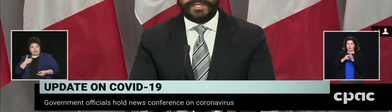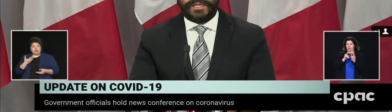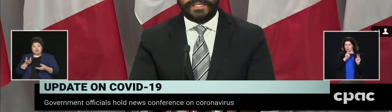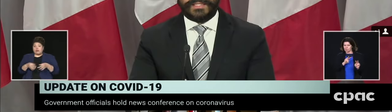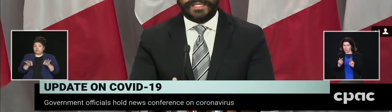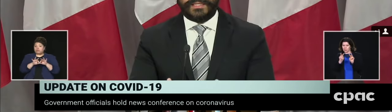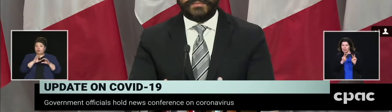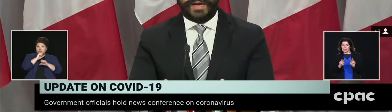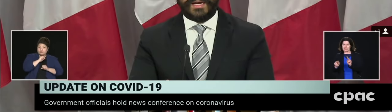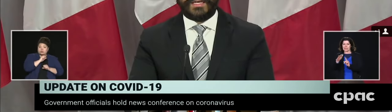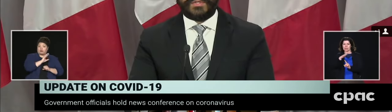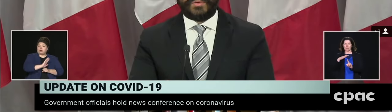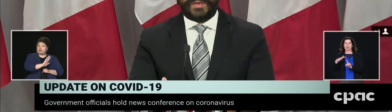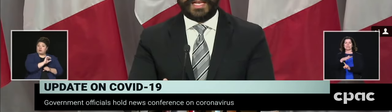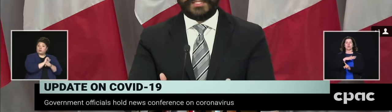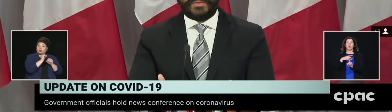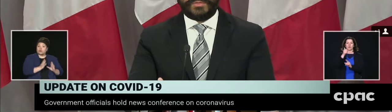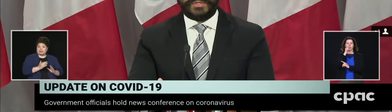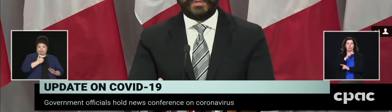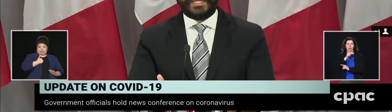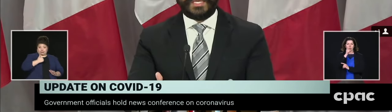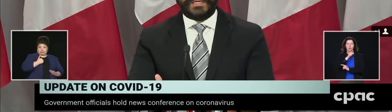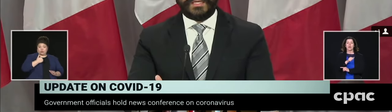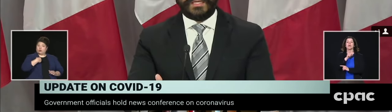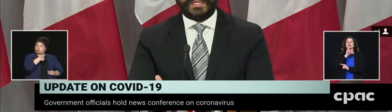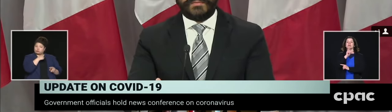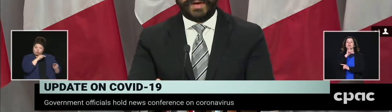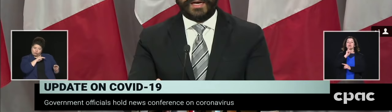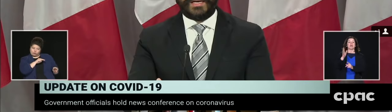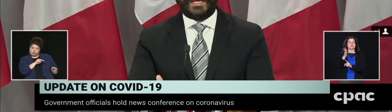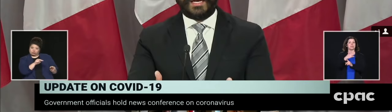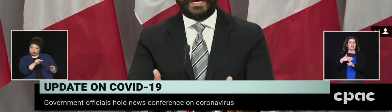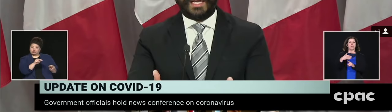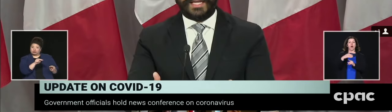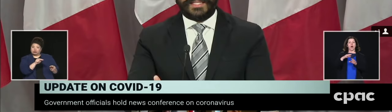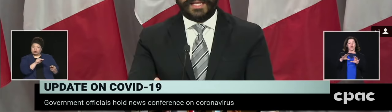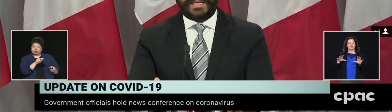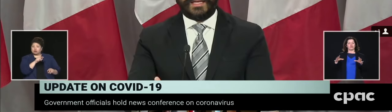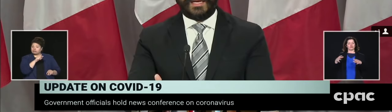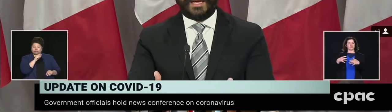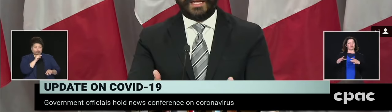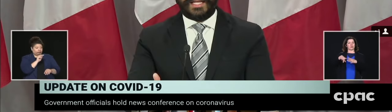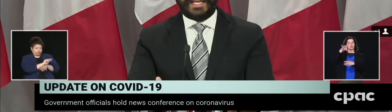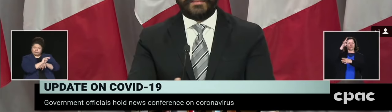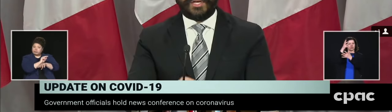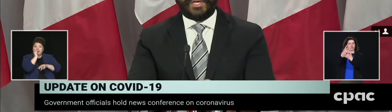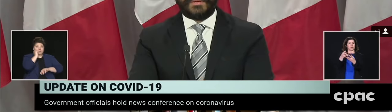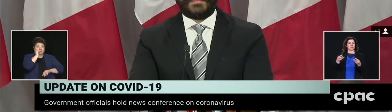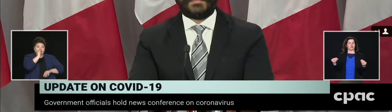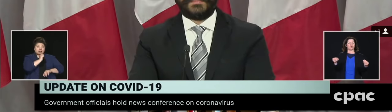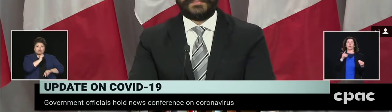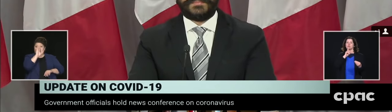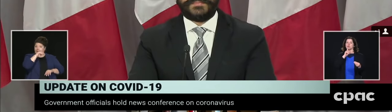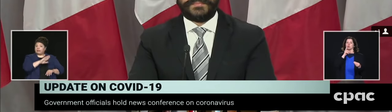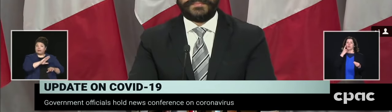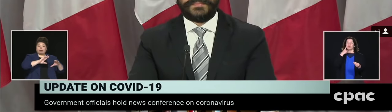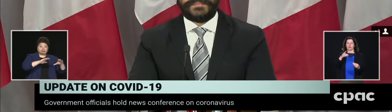suis certain que le secteur va trouver les solutions qui va aider les travailleurs.